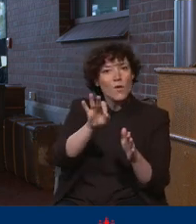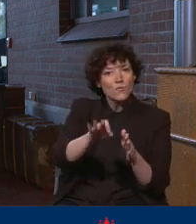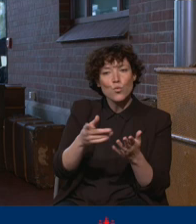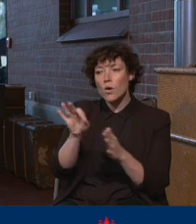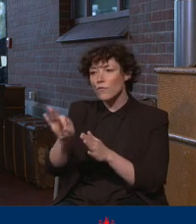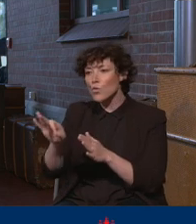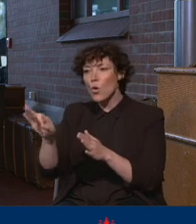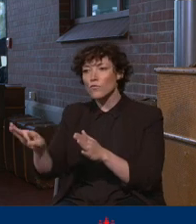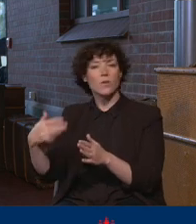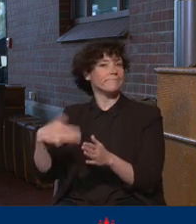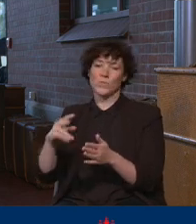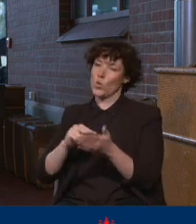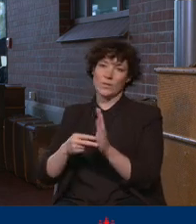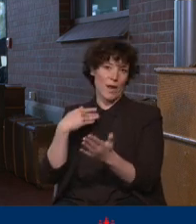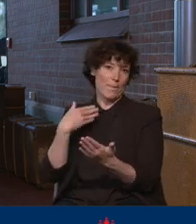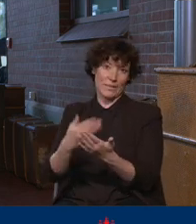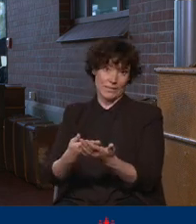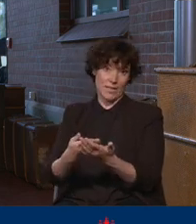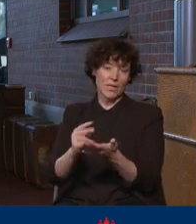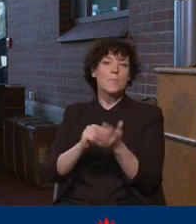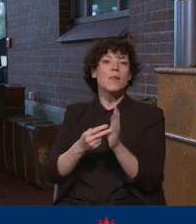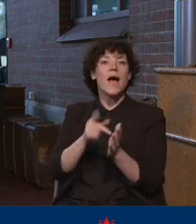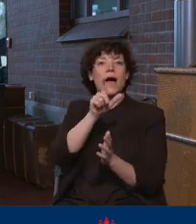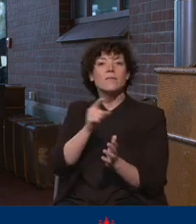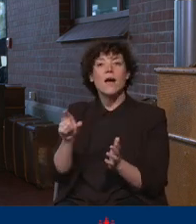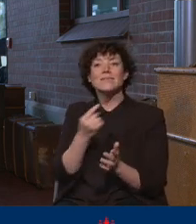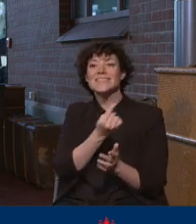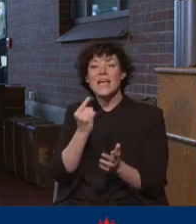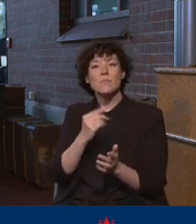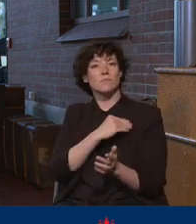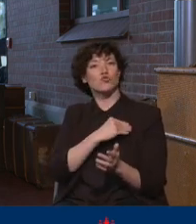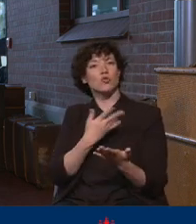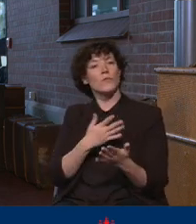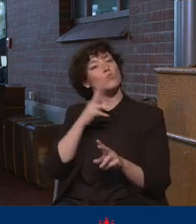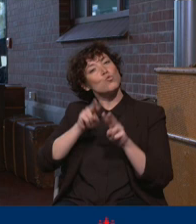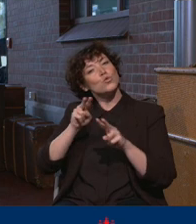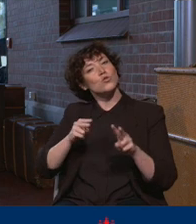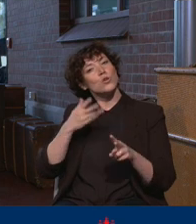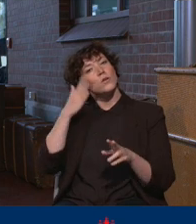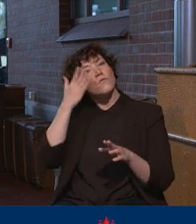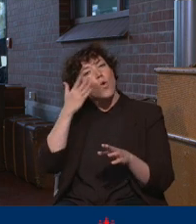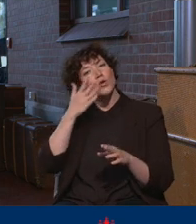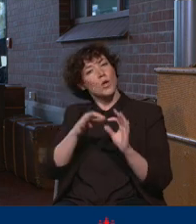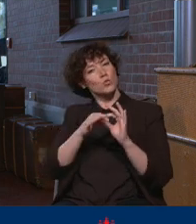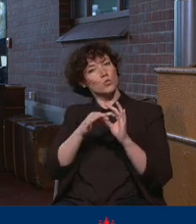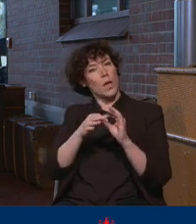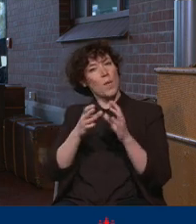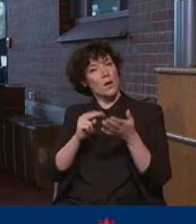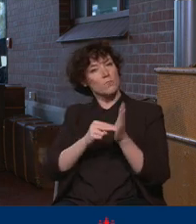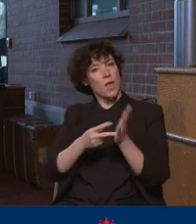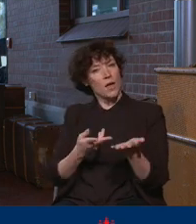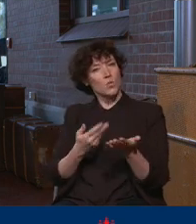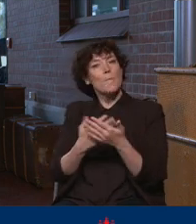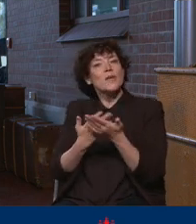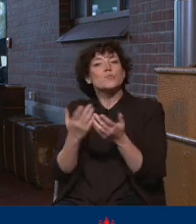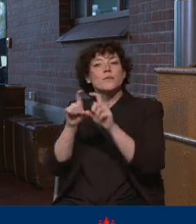haben deutlich gemacht dass sie sich sehr unterschiedliche planungen vorstellen wenn wir uns also dem thema kultur nähern dann bedeutet das